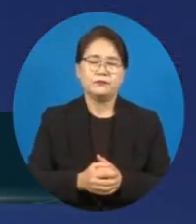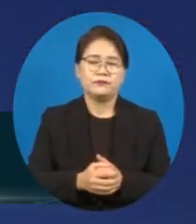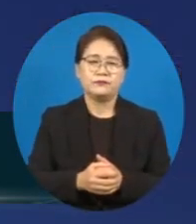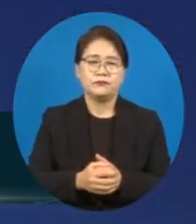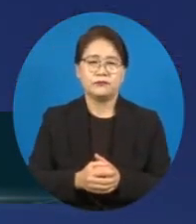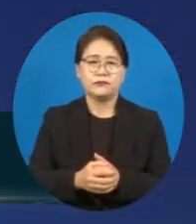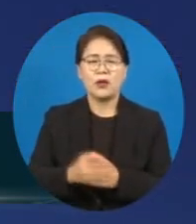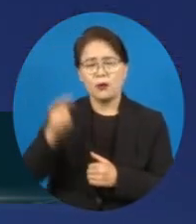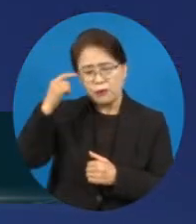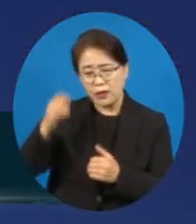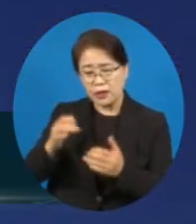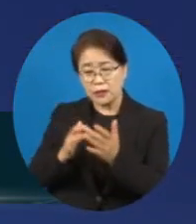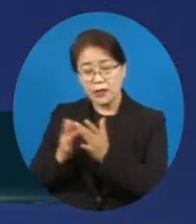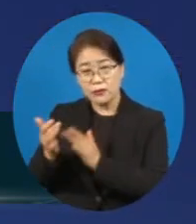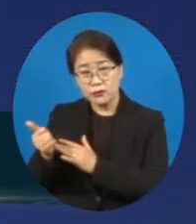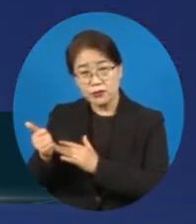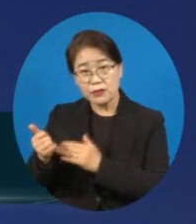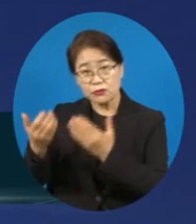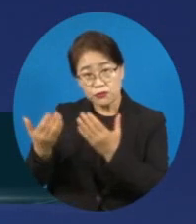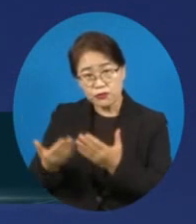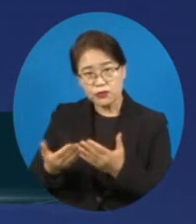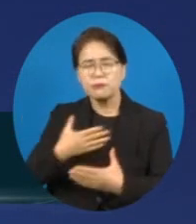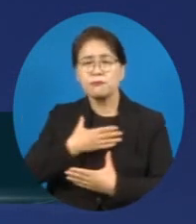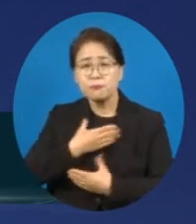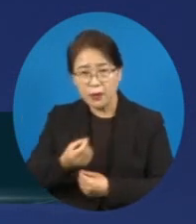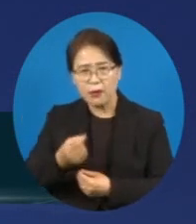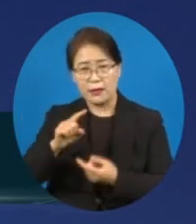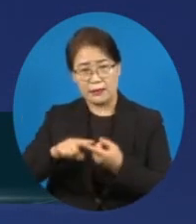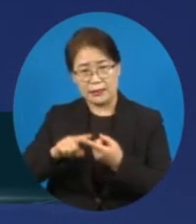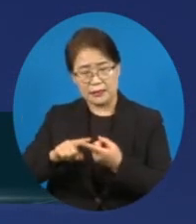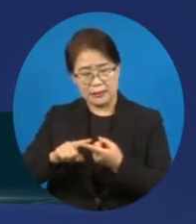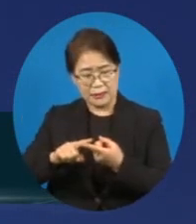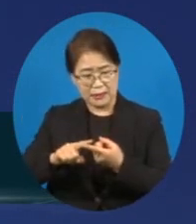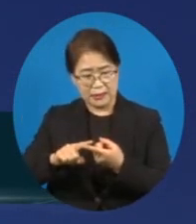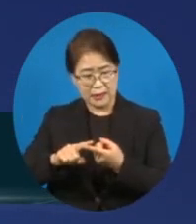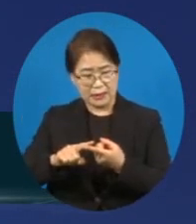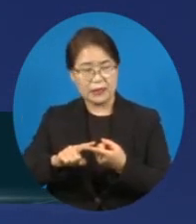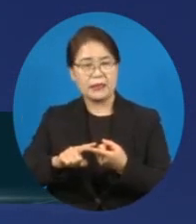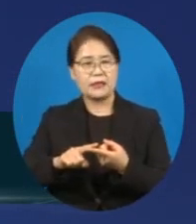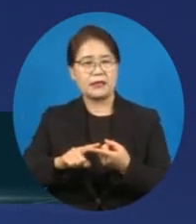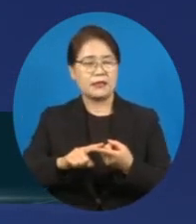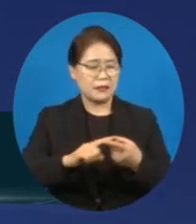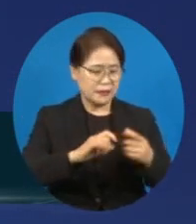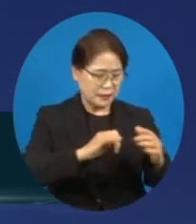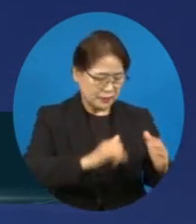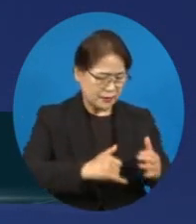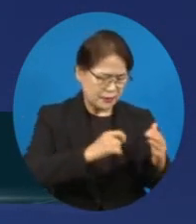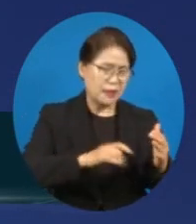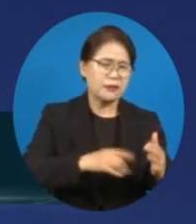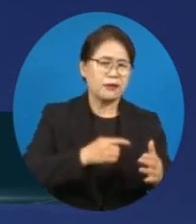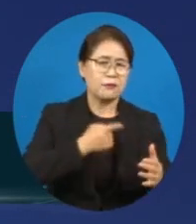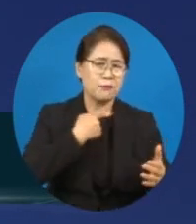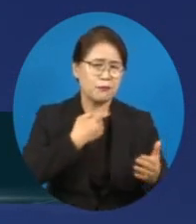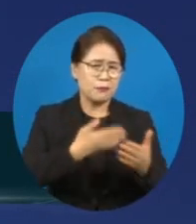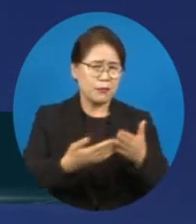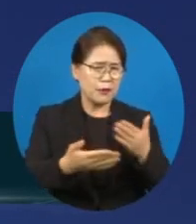왜 예수님이 말씀하신이 평안은 세상이 줄 수 없는 평안일까요